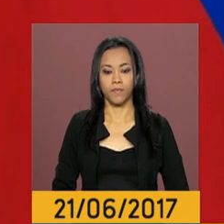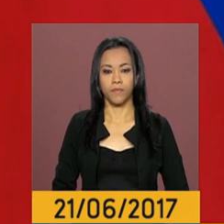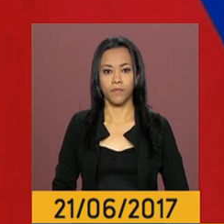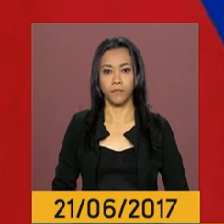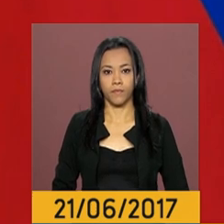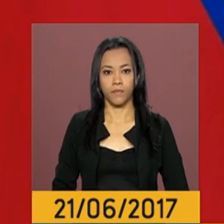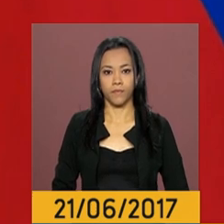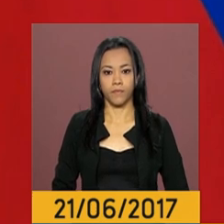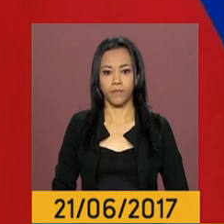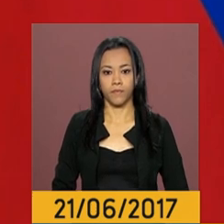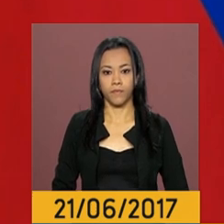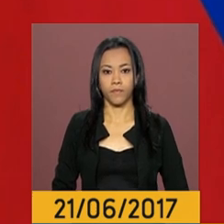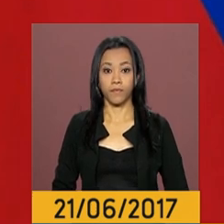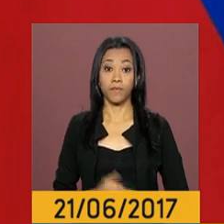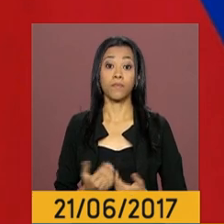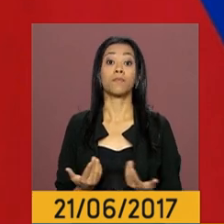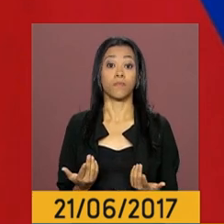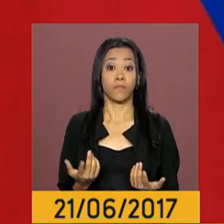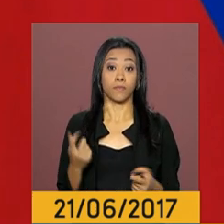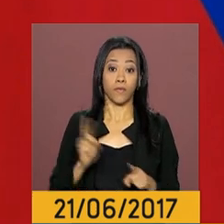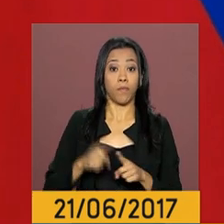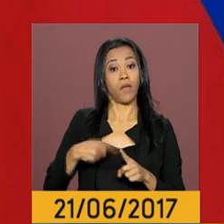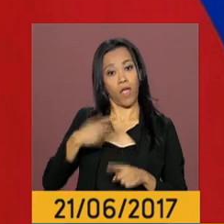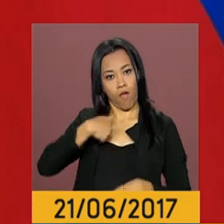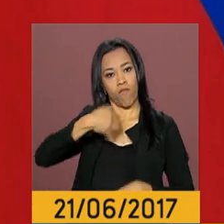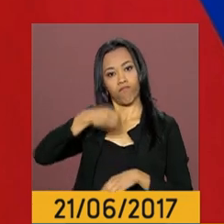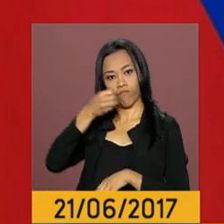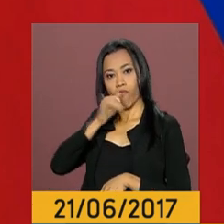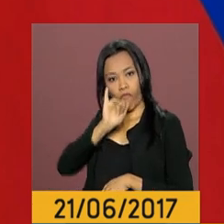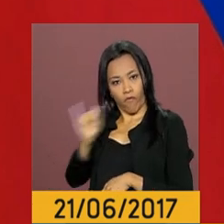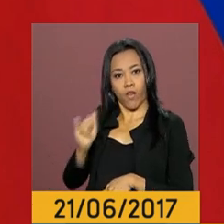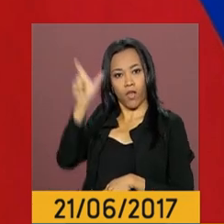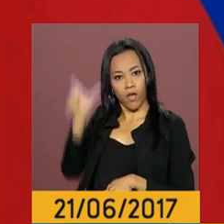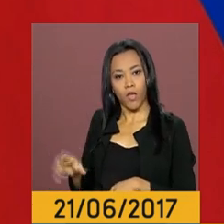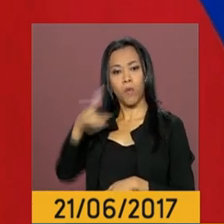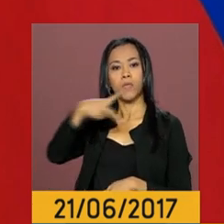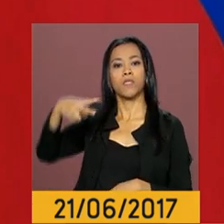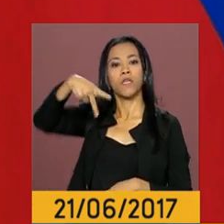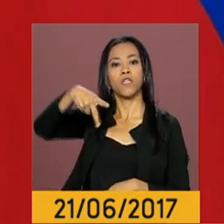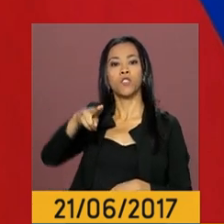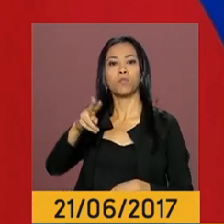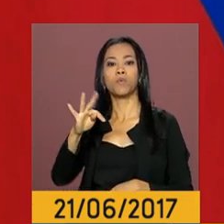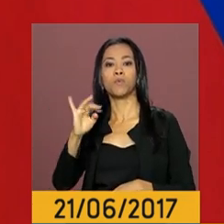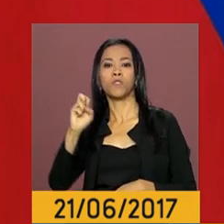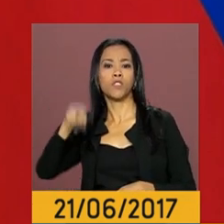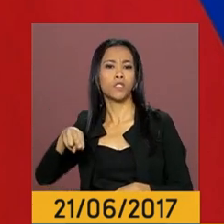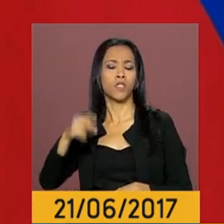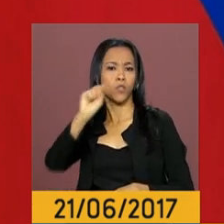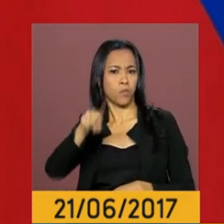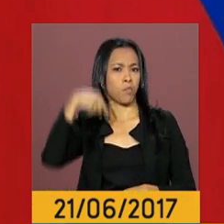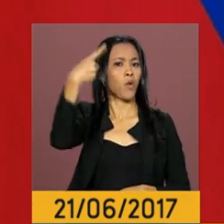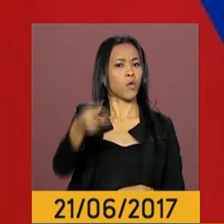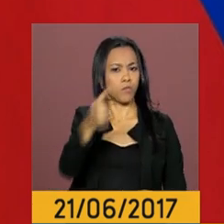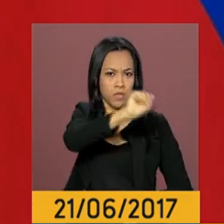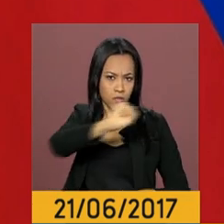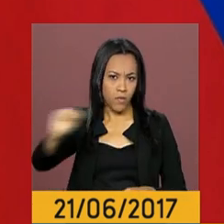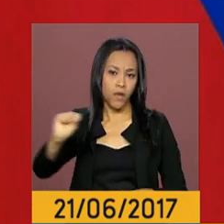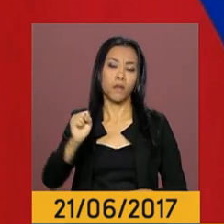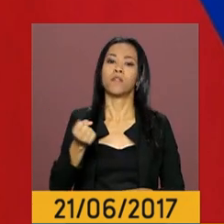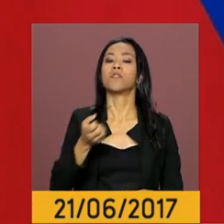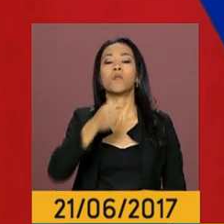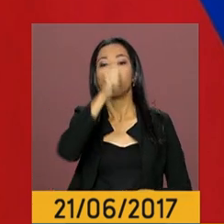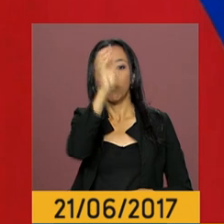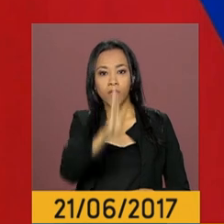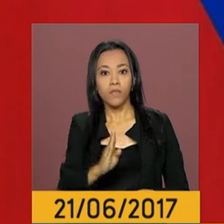Бразилию. Assegurei ao presidente Putin que no próximo semestre, quando o Brasil terá a presidência